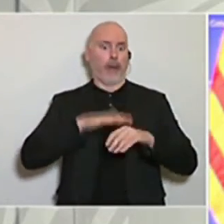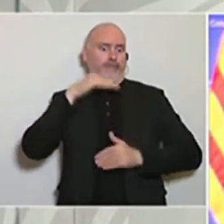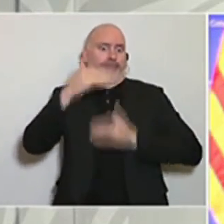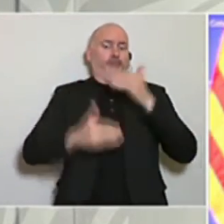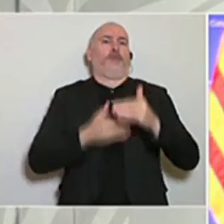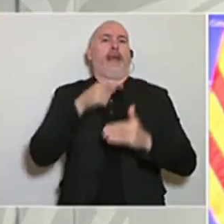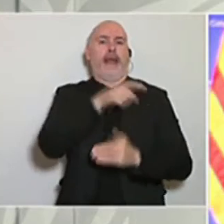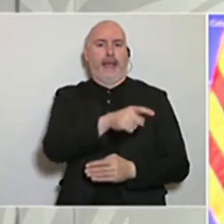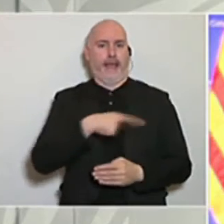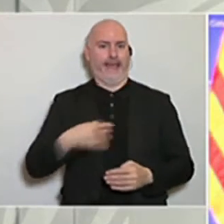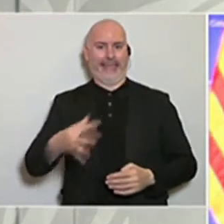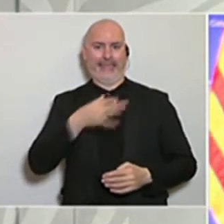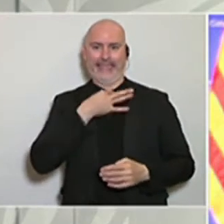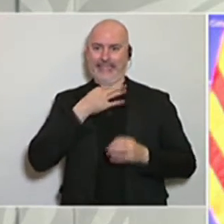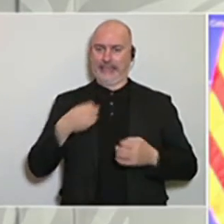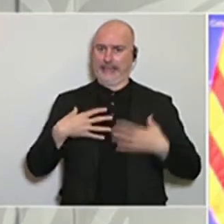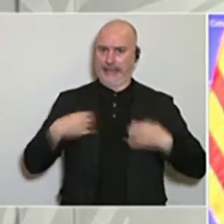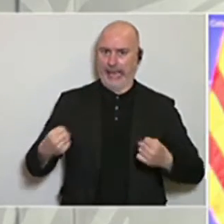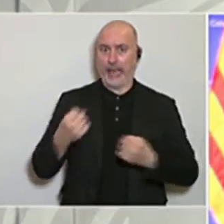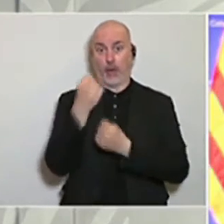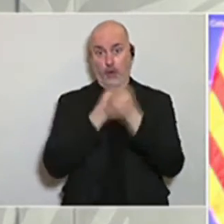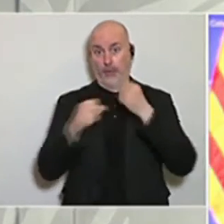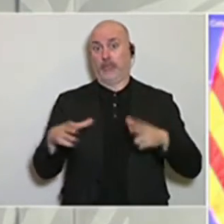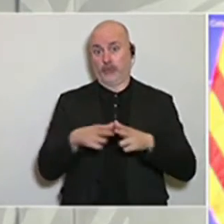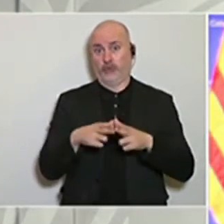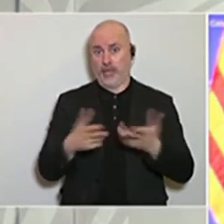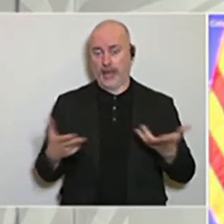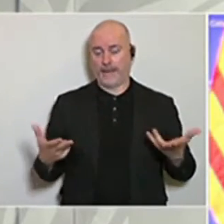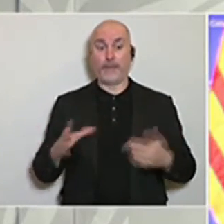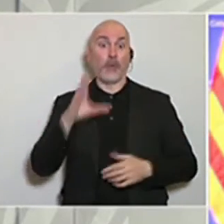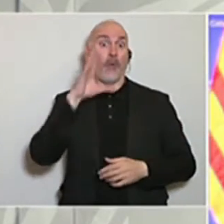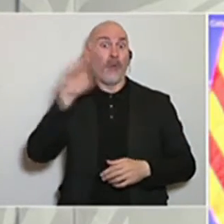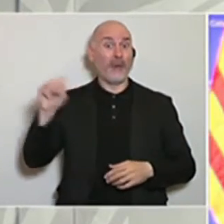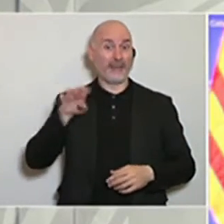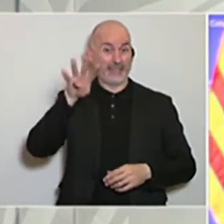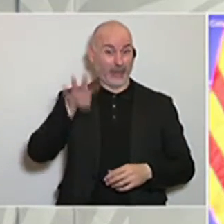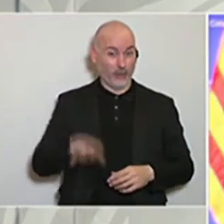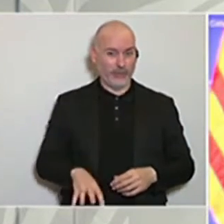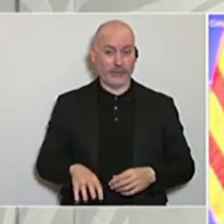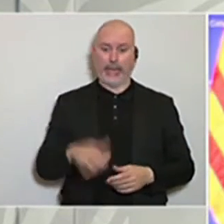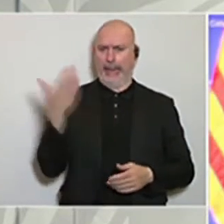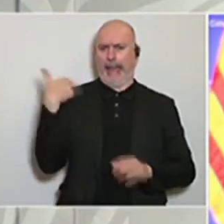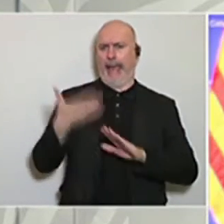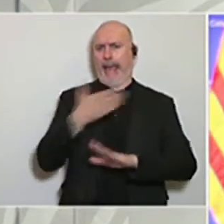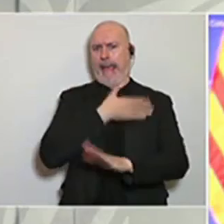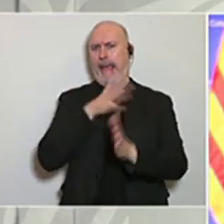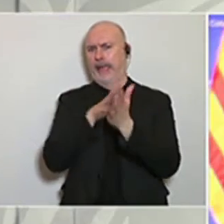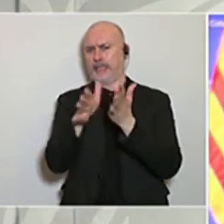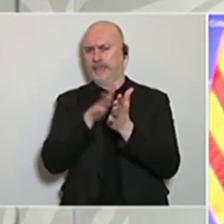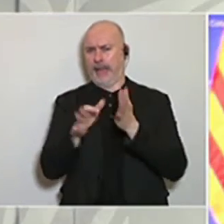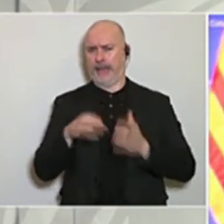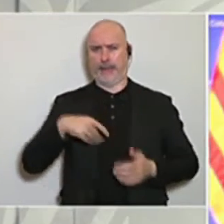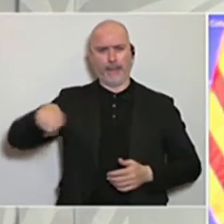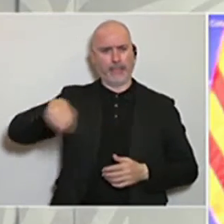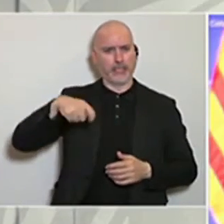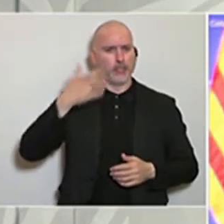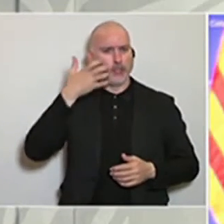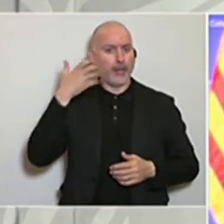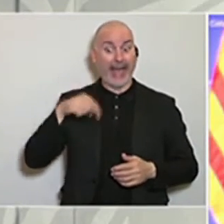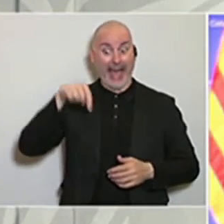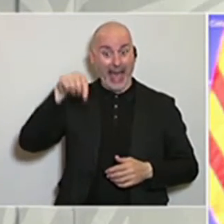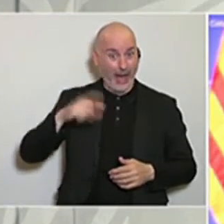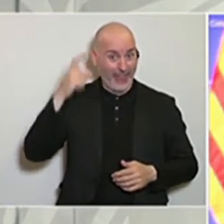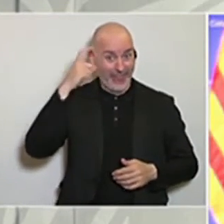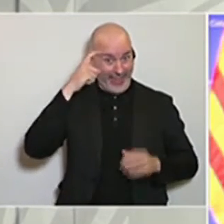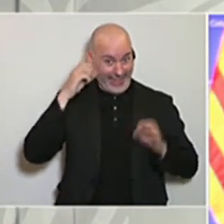d'aquesta crisi sanitària, econòmica i social. Miri, a nivell del govern de Catalunya, en aquests moments, i ho va explicar el president Torra, tenim comptabilitzat a data d'avui